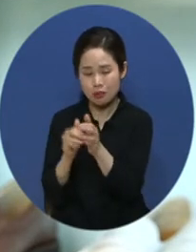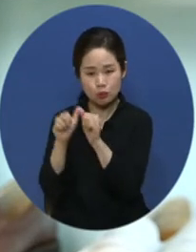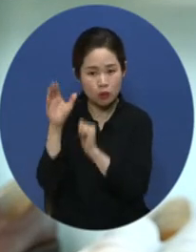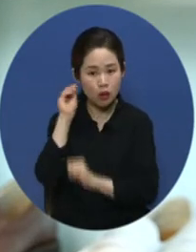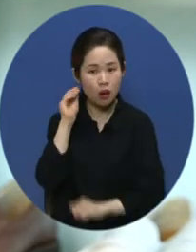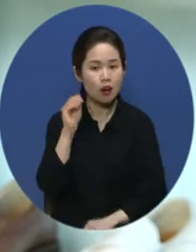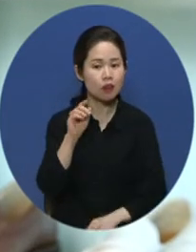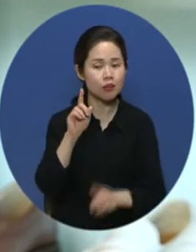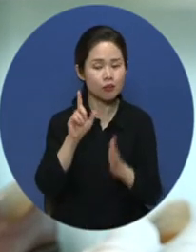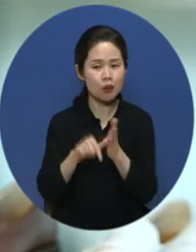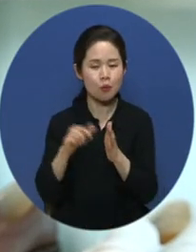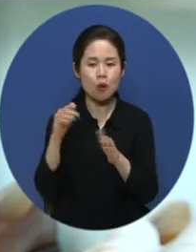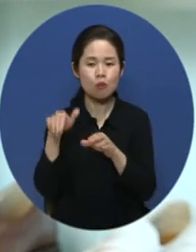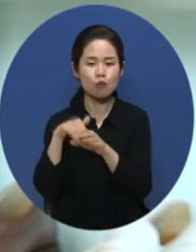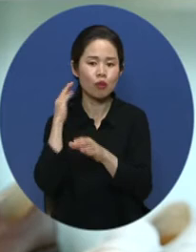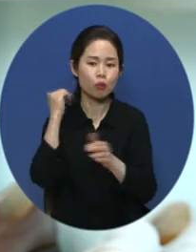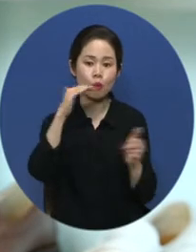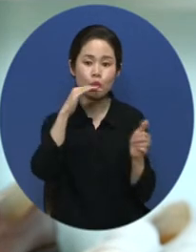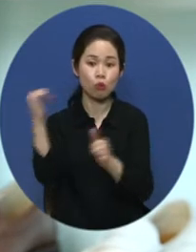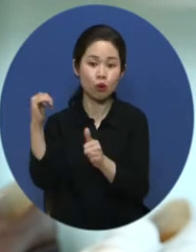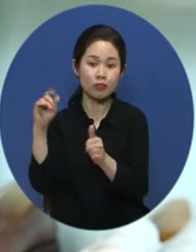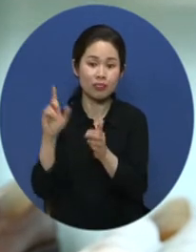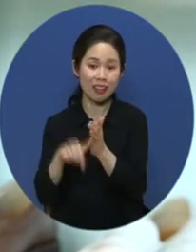딱 초청을 받았을 때 느낌이.